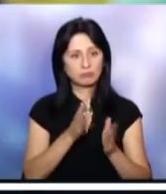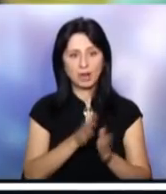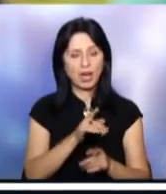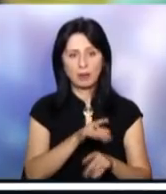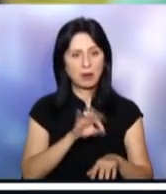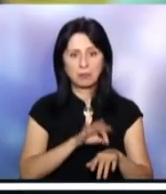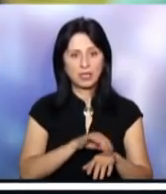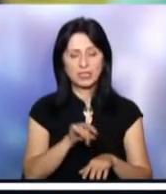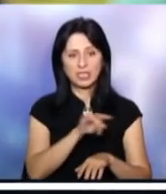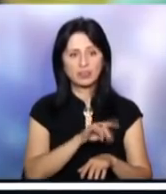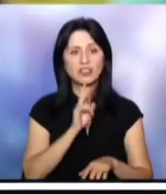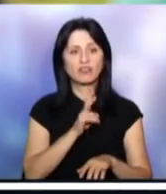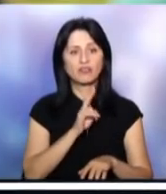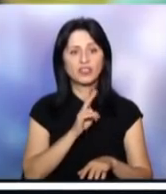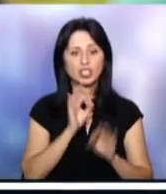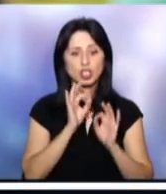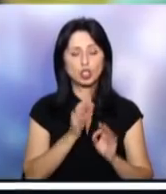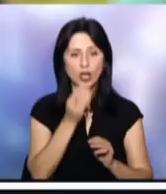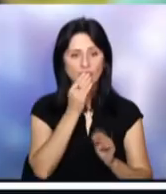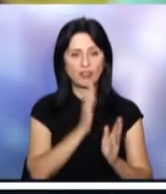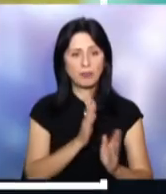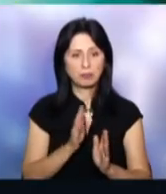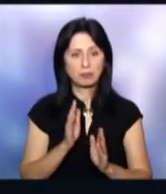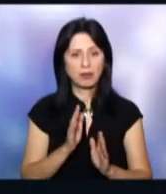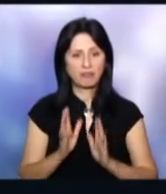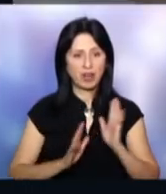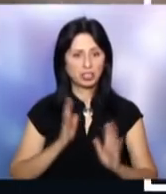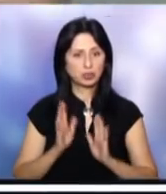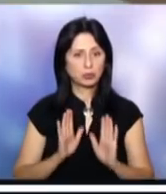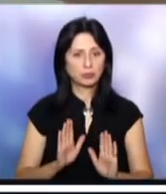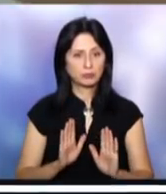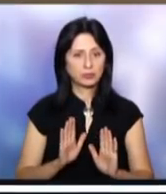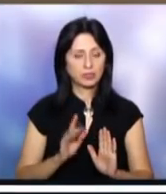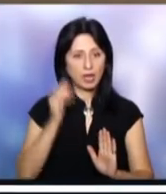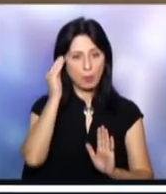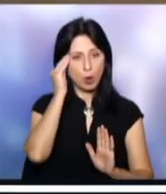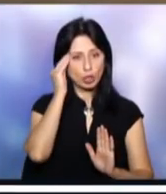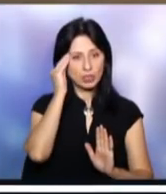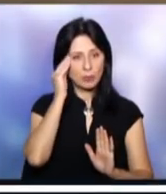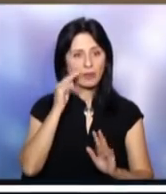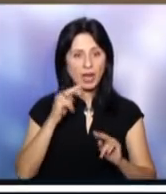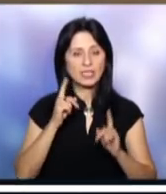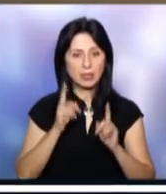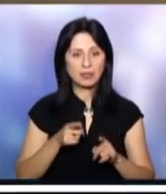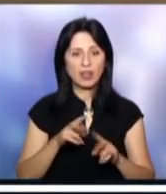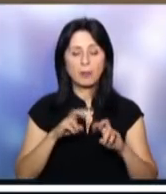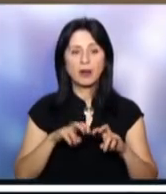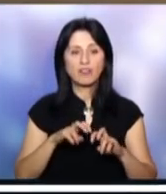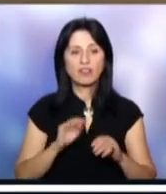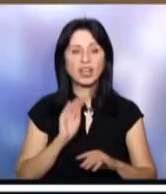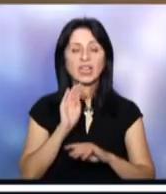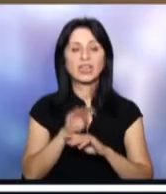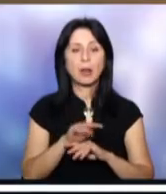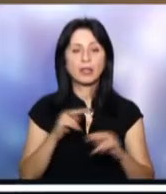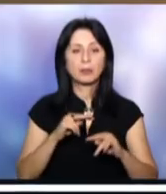იმ პაციენტებში, რომლებიც სწორად იკვებებოდნენ და ვარჯიშობდნენ. მოსაზრების განსამტკიცებლად კვლევარები